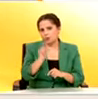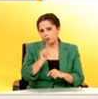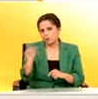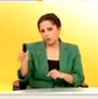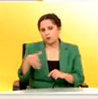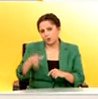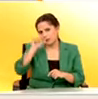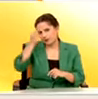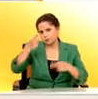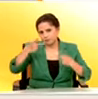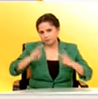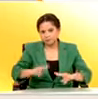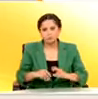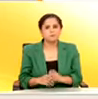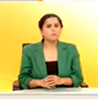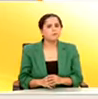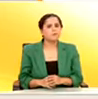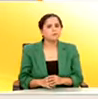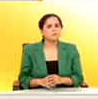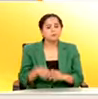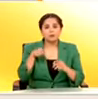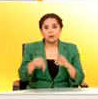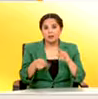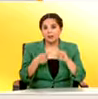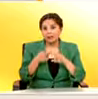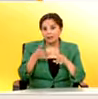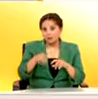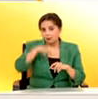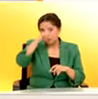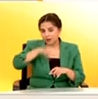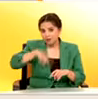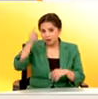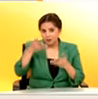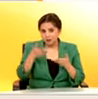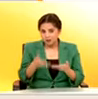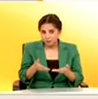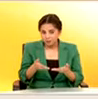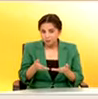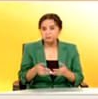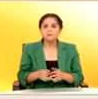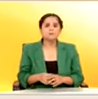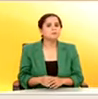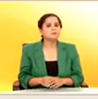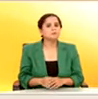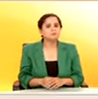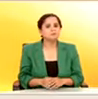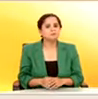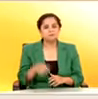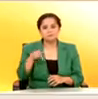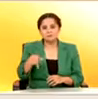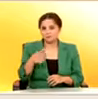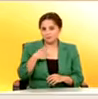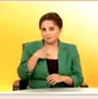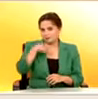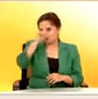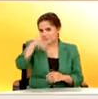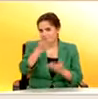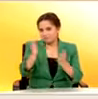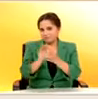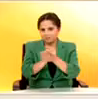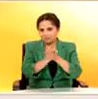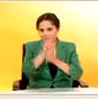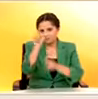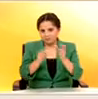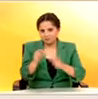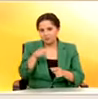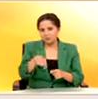उयर्वानद तमिल इंडियाविन पेरुमिदम। मेरे प्यारे देशवासियों,